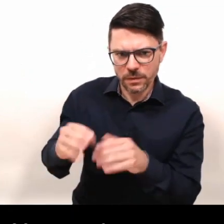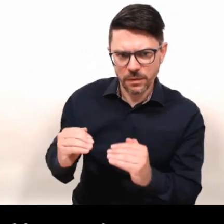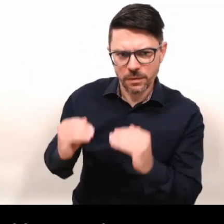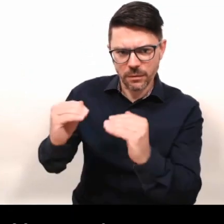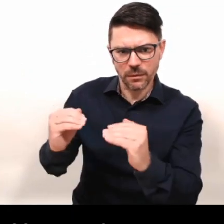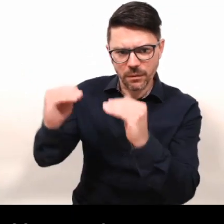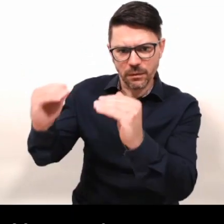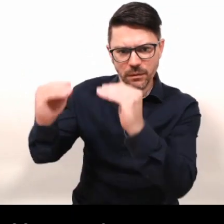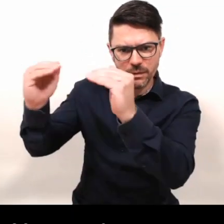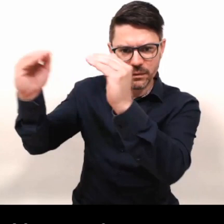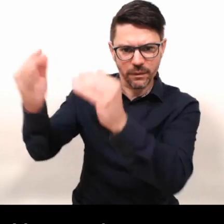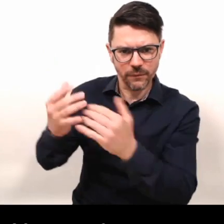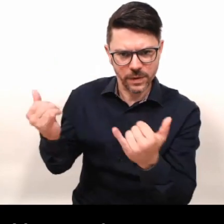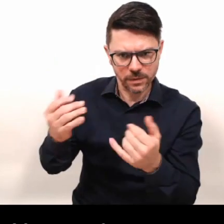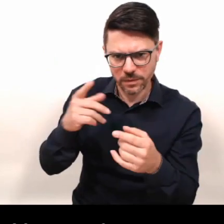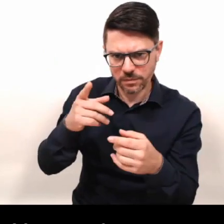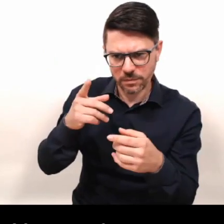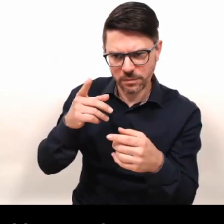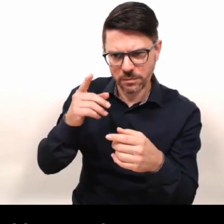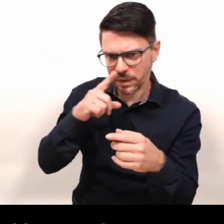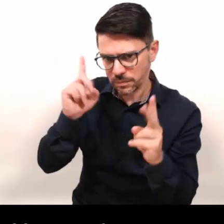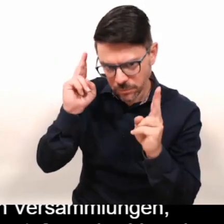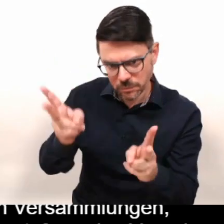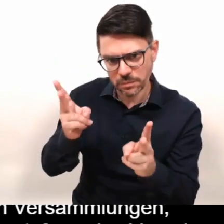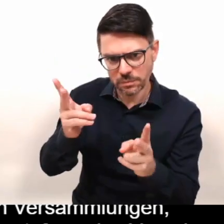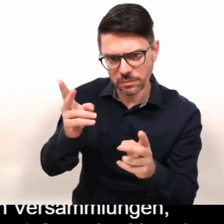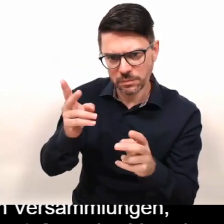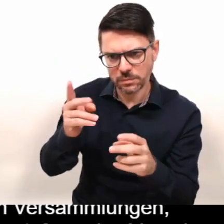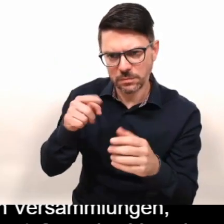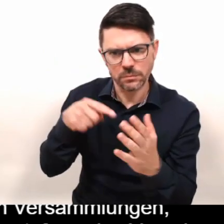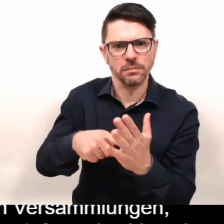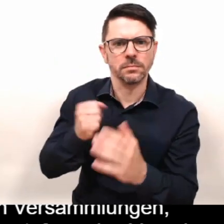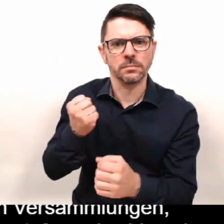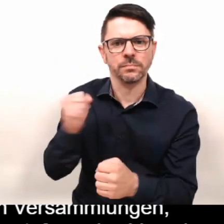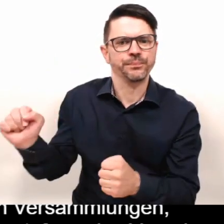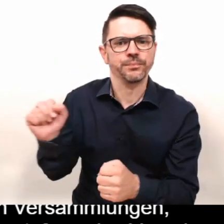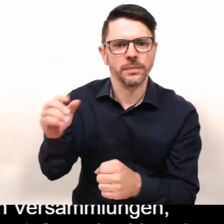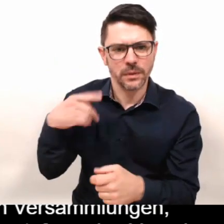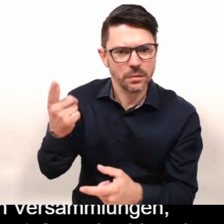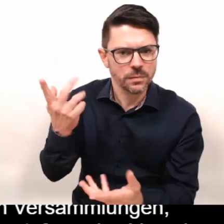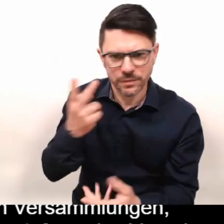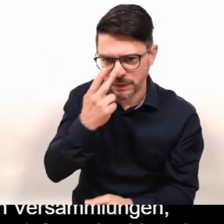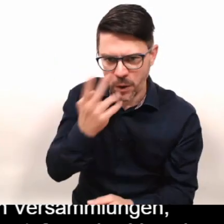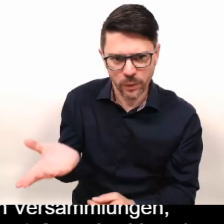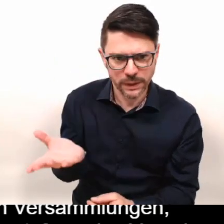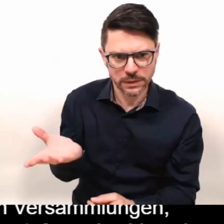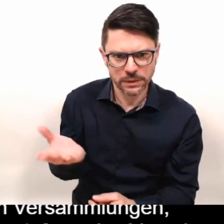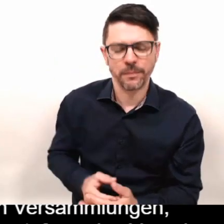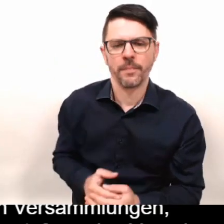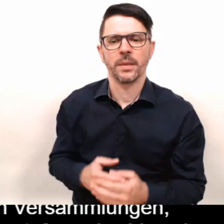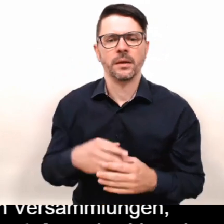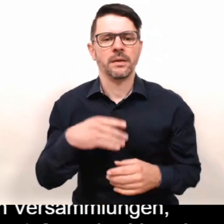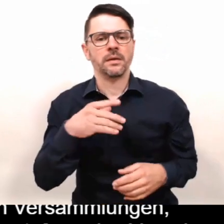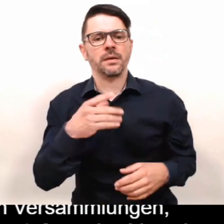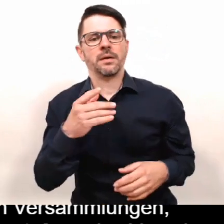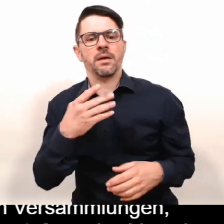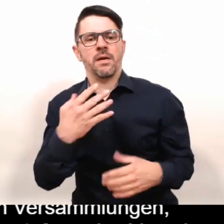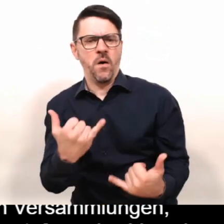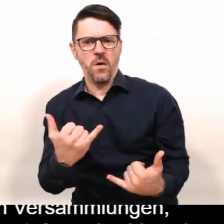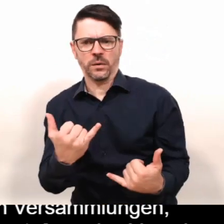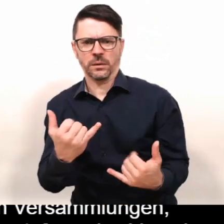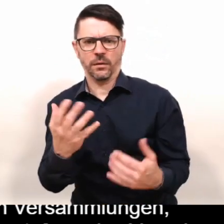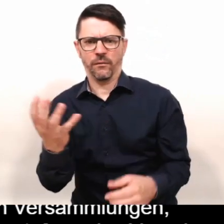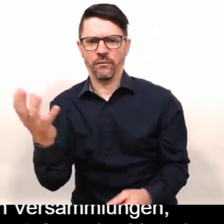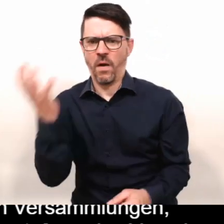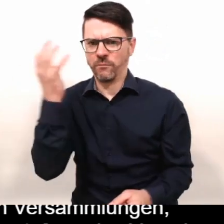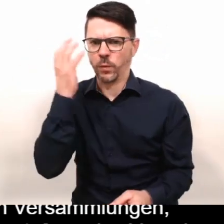dann auch noch, es kam heute jetzt auch der Vorwurf auf, dass man es doch früher hätte auch erahnen können, dass sowas passiert, dass